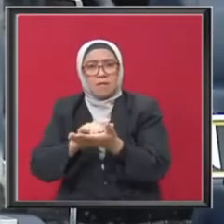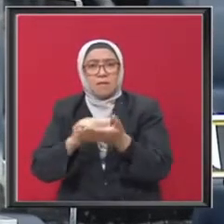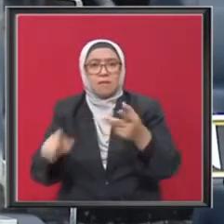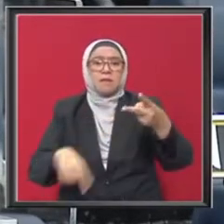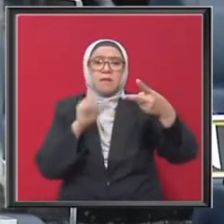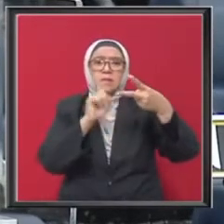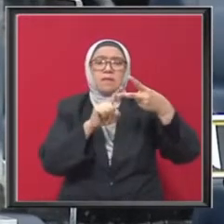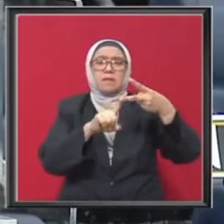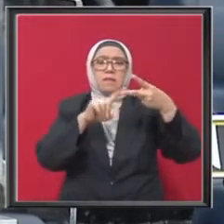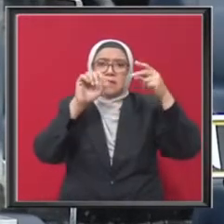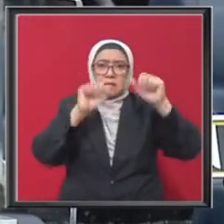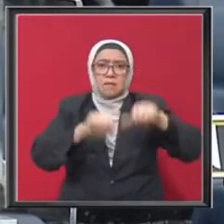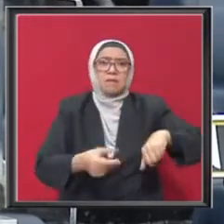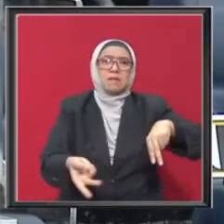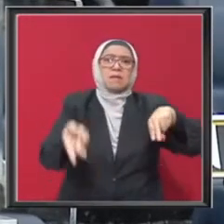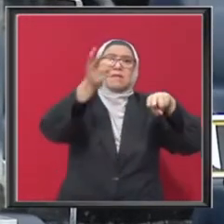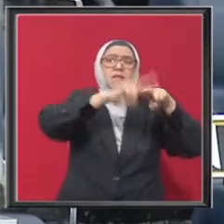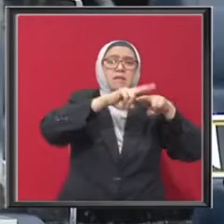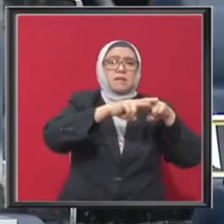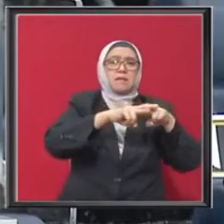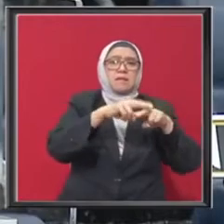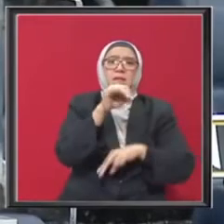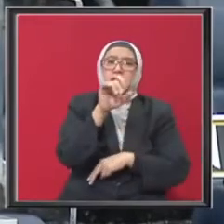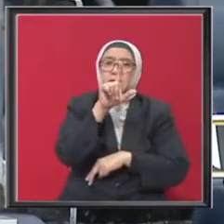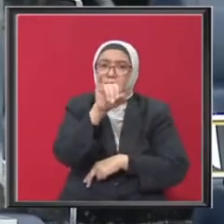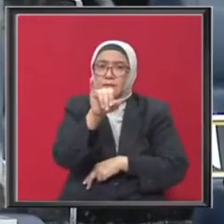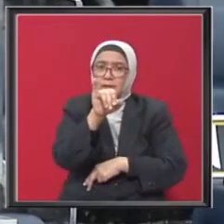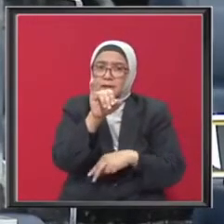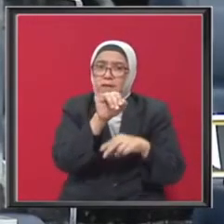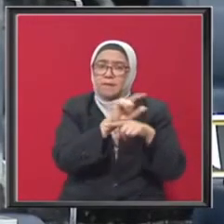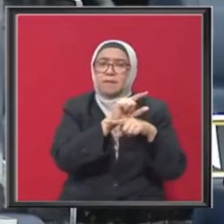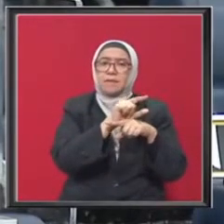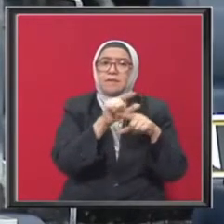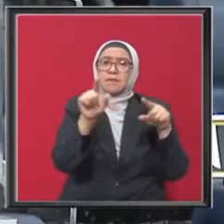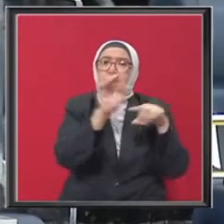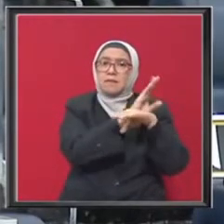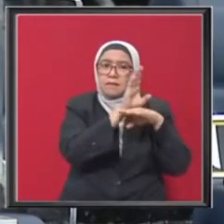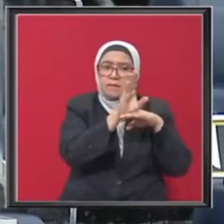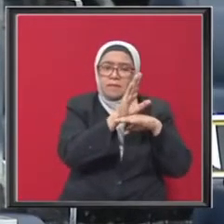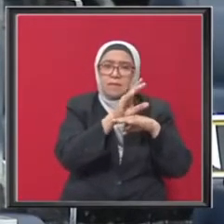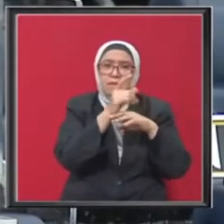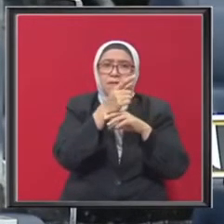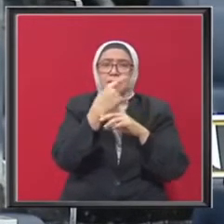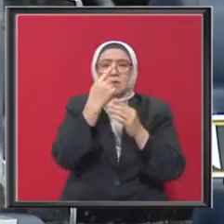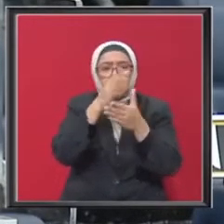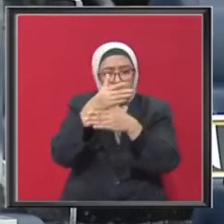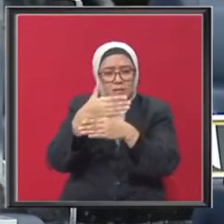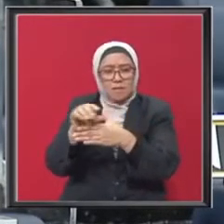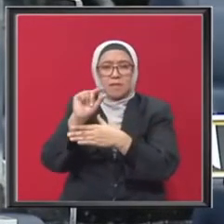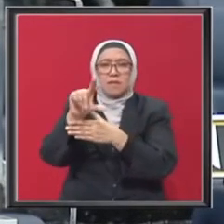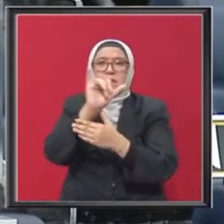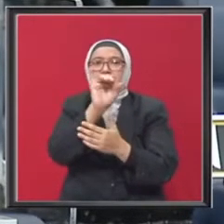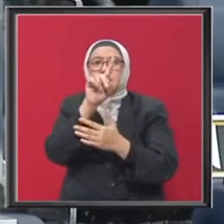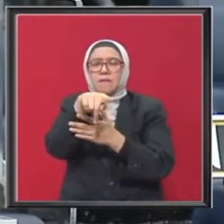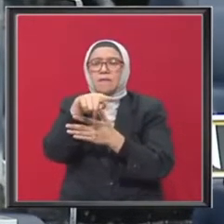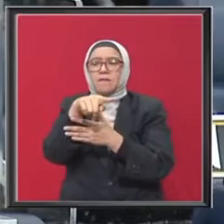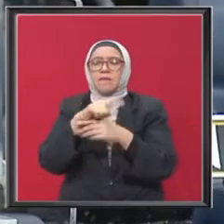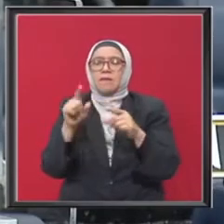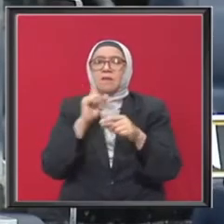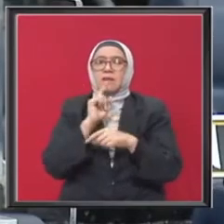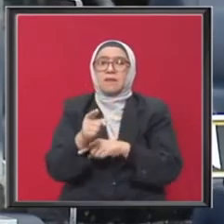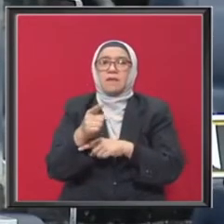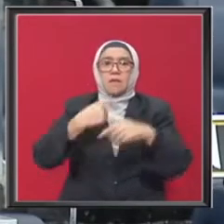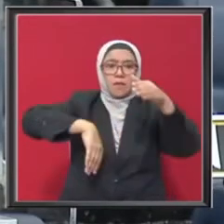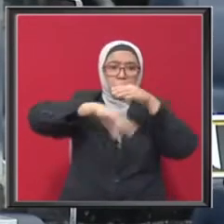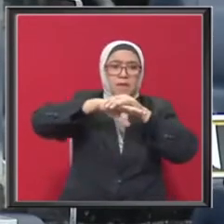sekadar nak berkongsi ya Tuhan di betul bahwa bola basket di Indonesia adalah adalah boleh sadar the most watch